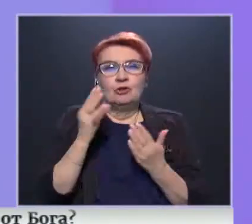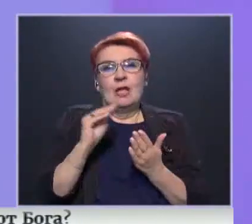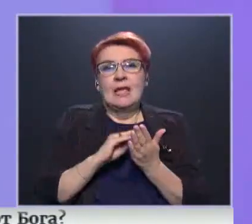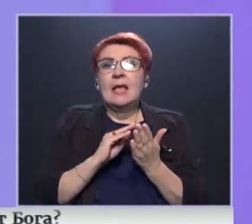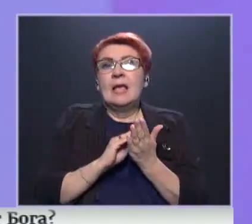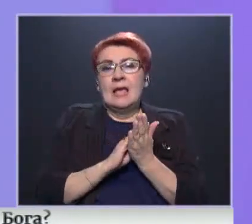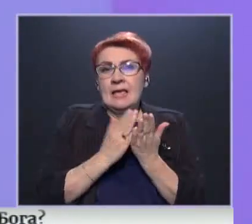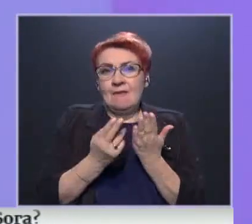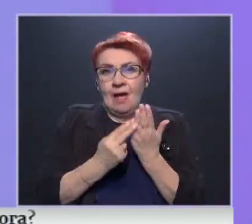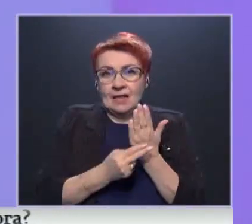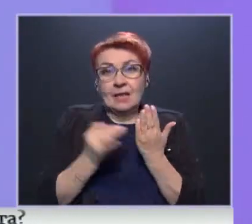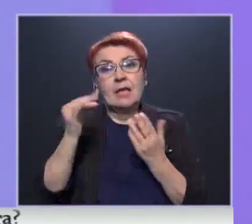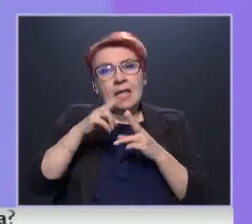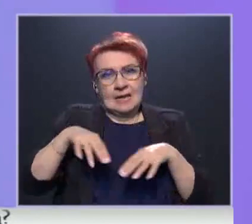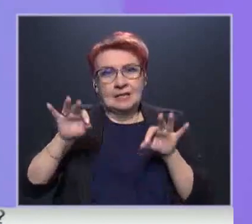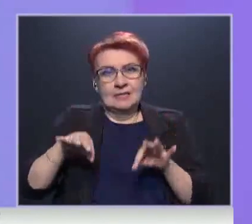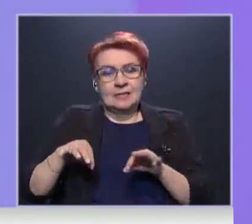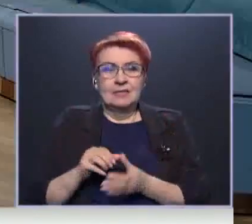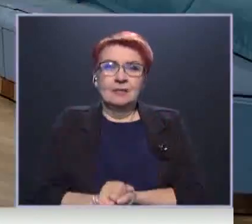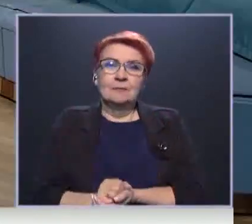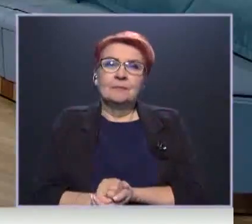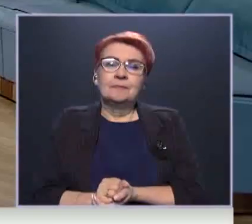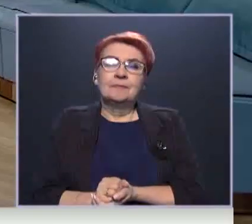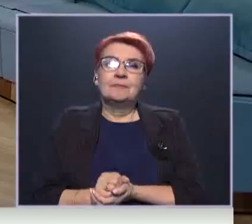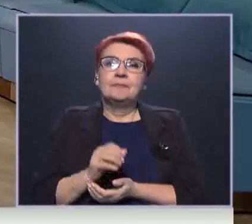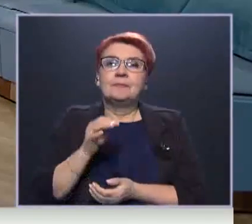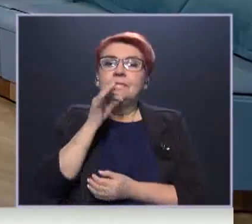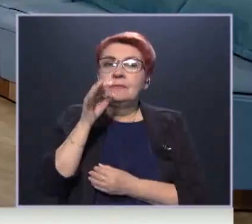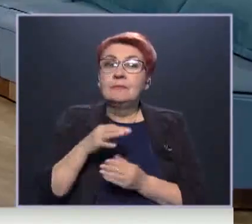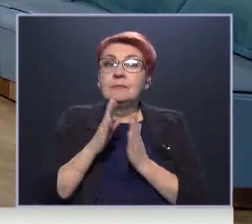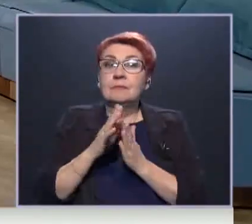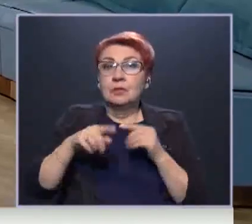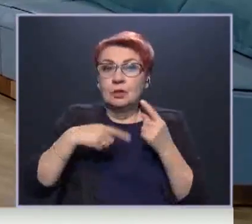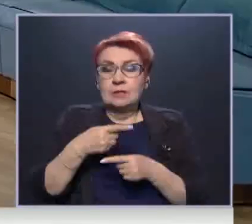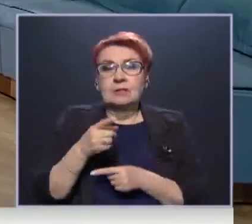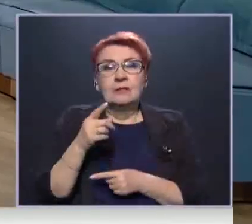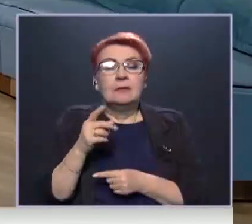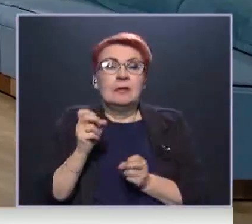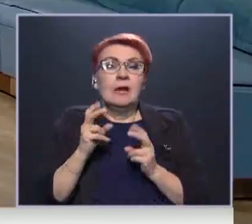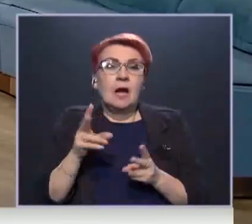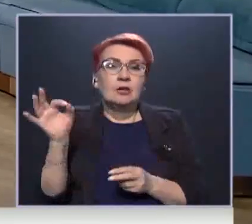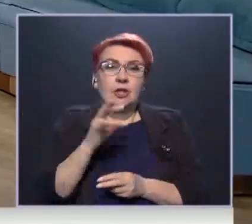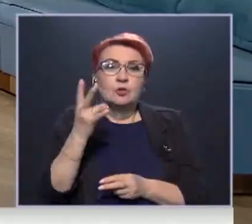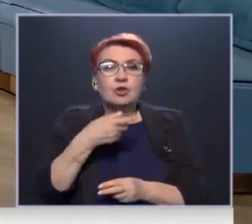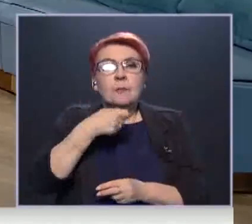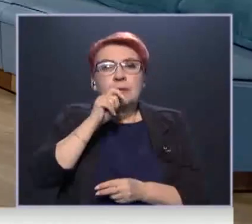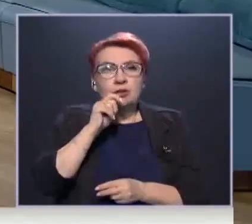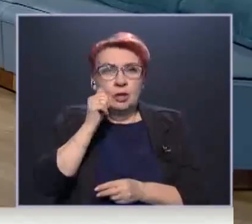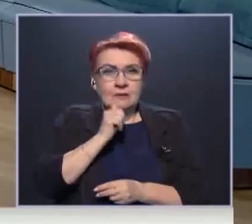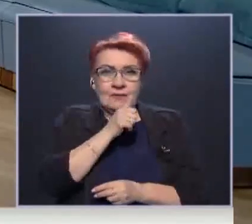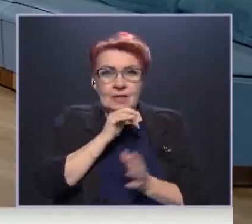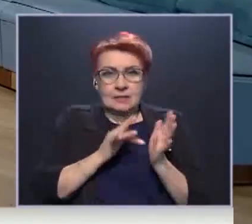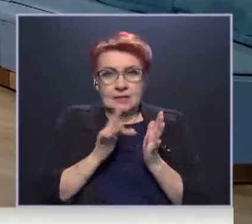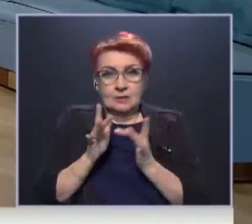креститься. Начнем этот еще раз вопрос. Скажите, пожалуйста, как часто следует причащаться? Наш батюшка говорит, что каждую литургию, то